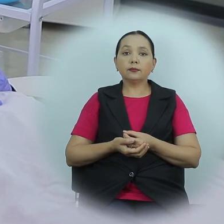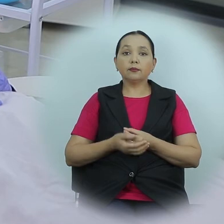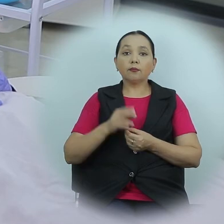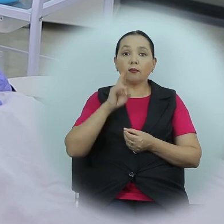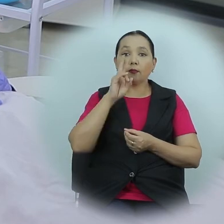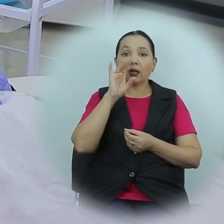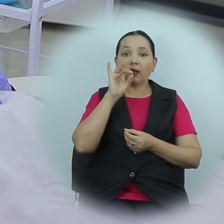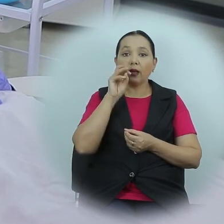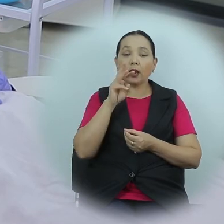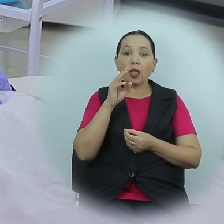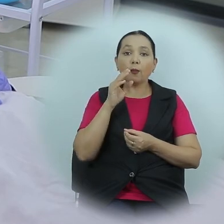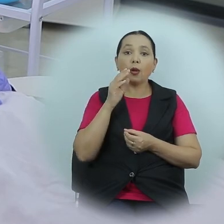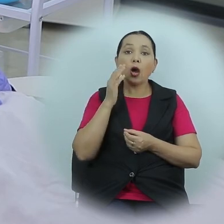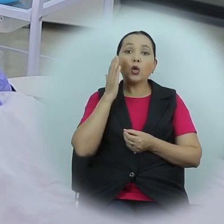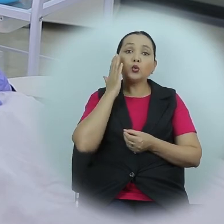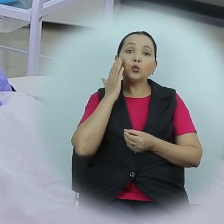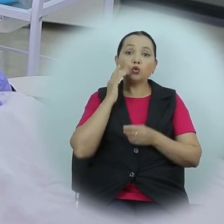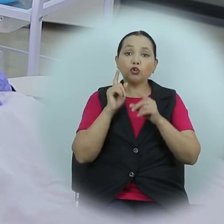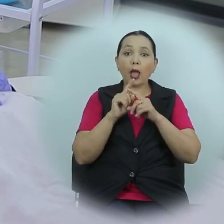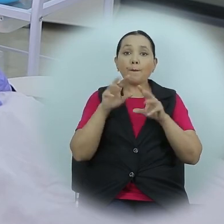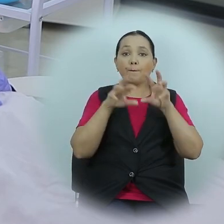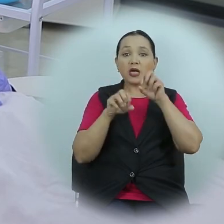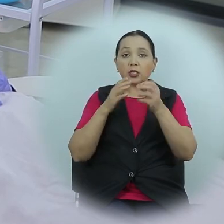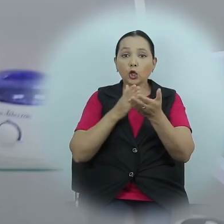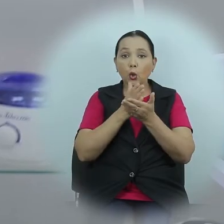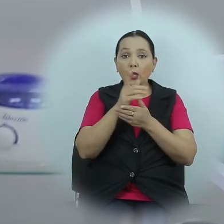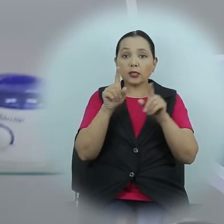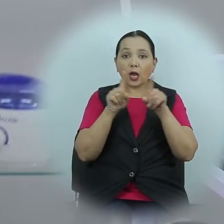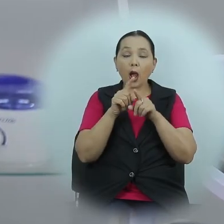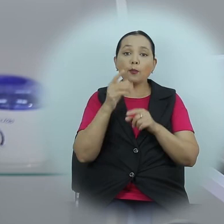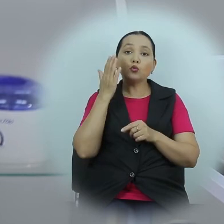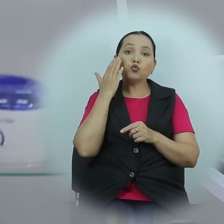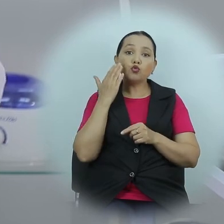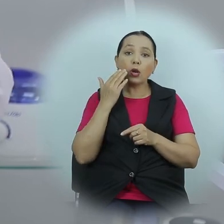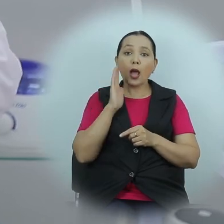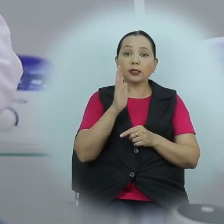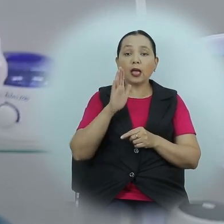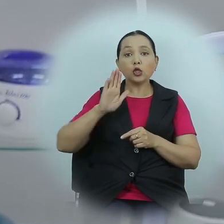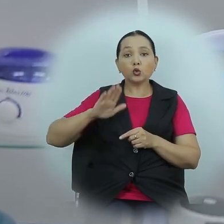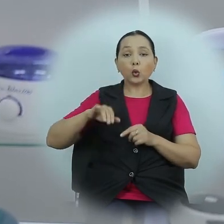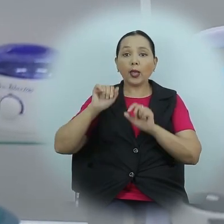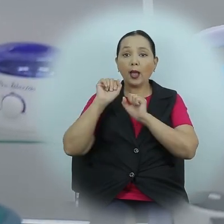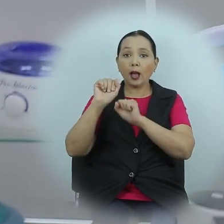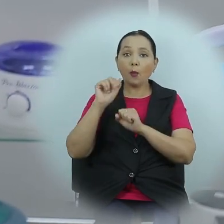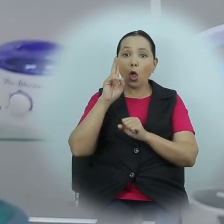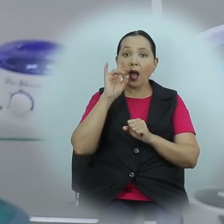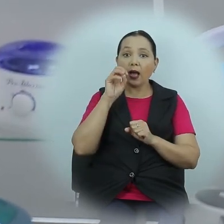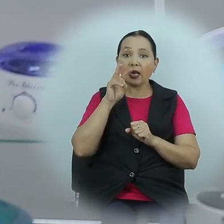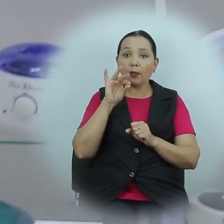Krem surishi massaj yo'nalishi bo'yicha suriladi. So'ng himoya